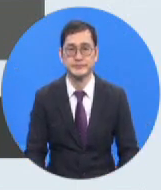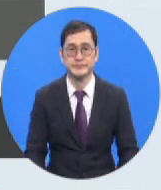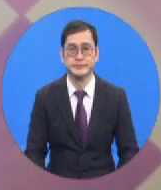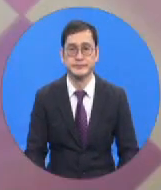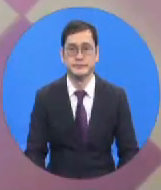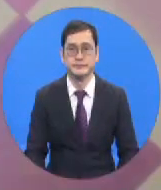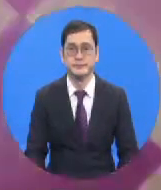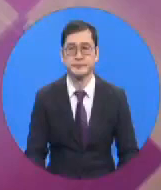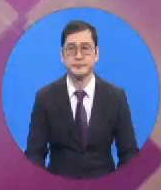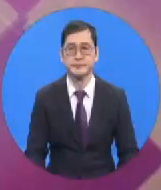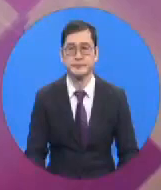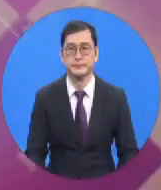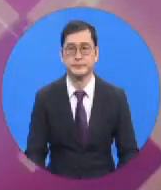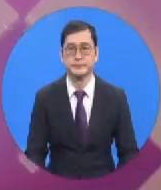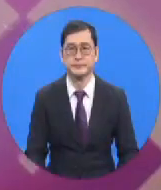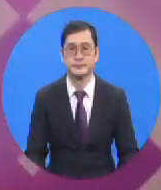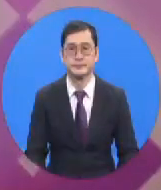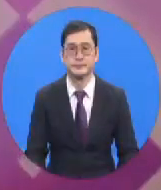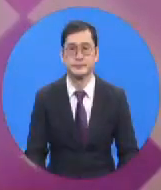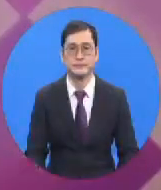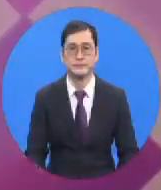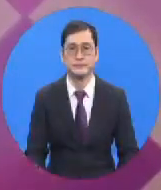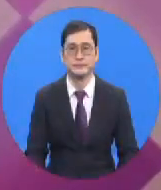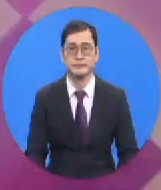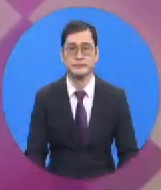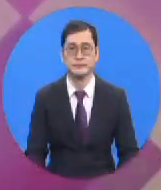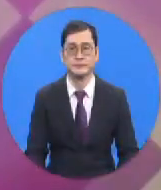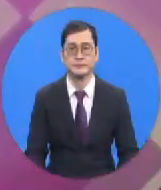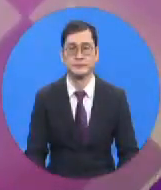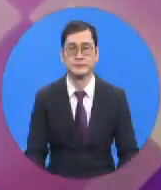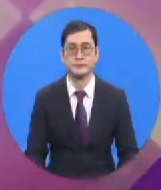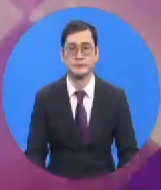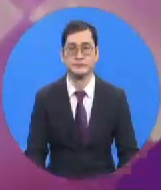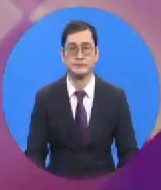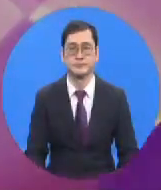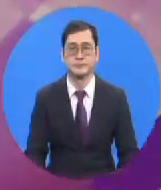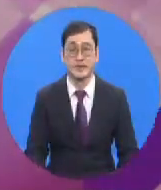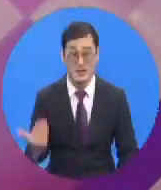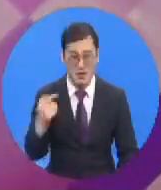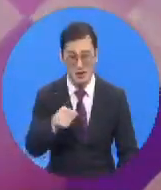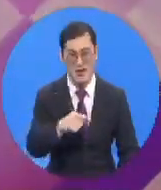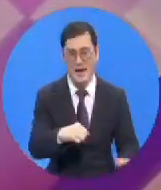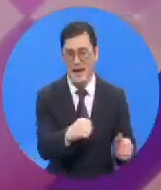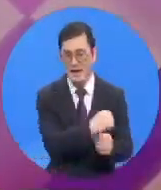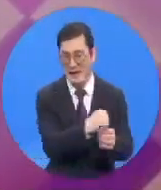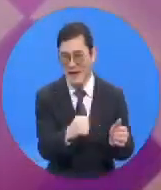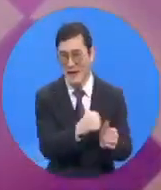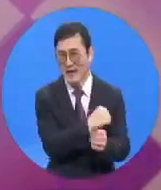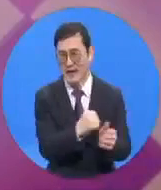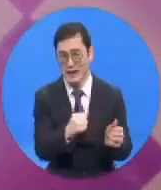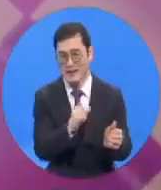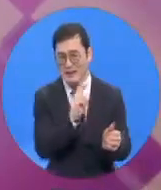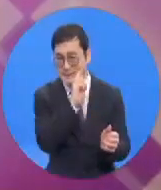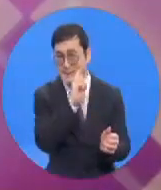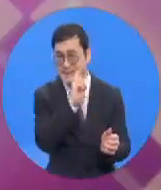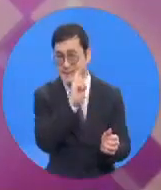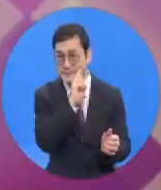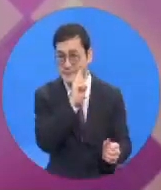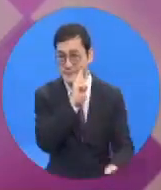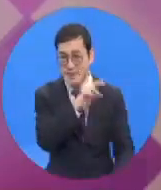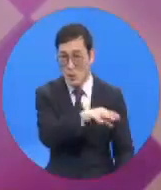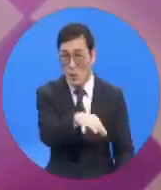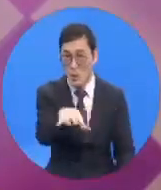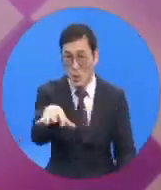뭐 때늦은 감은 있지만 지금이라도 어쨌든 기존에 뭐 신고가 있었거나 아니면 주변에서 좀 의심이 되거나 이런 가정들은